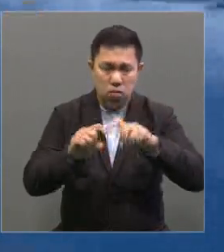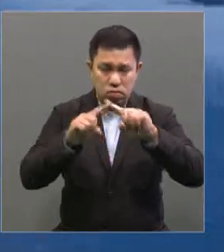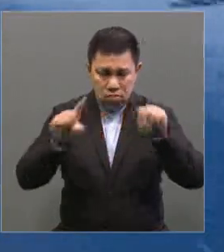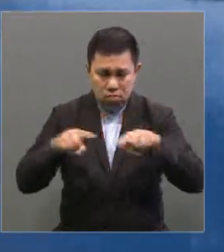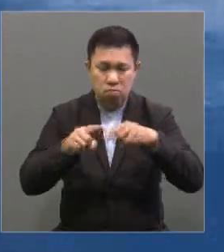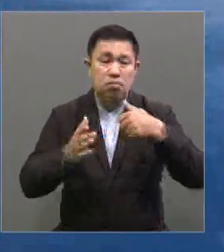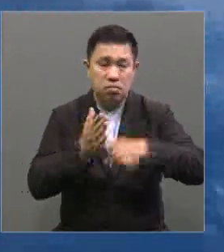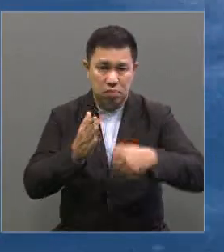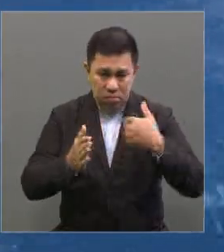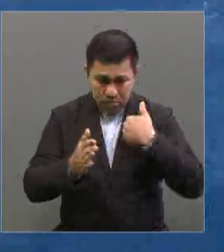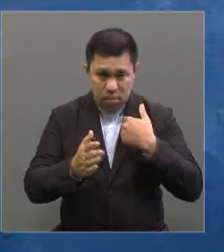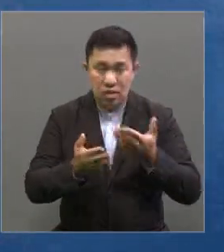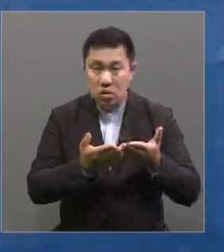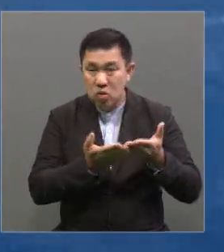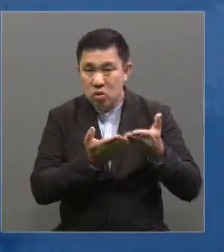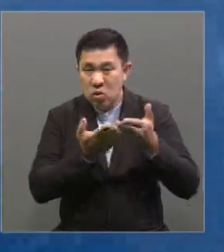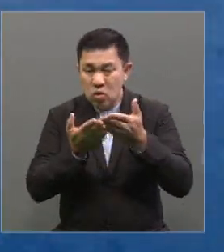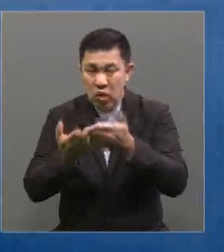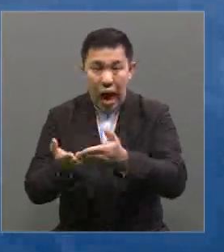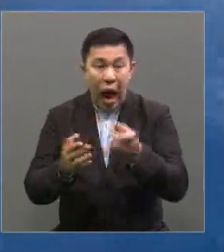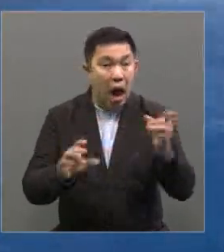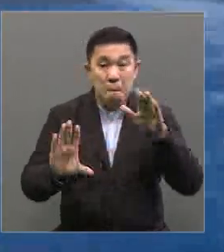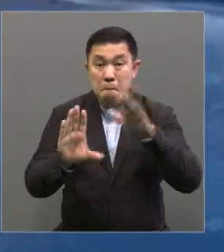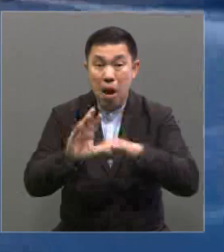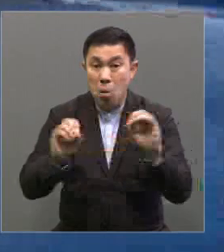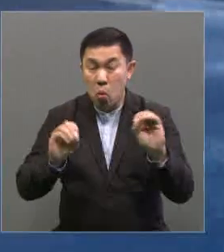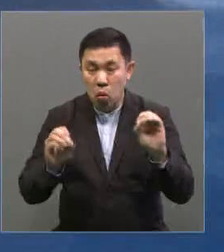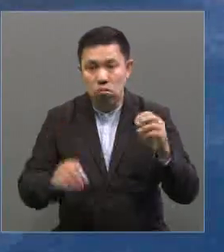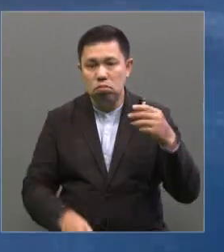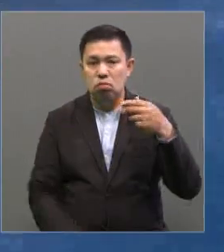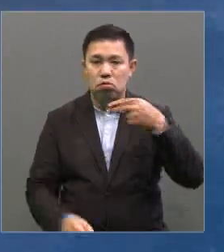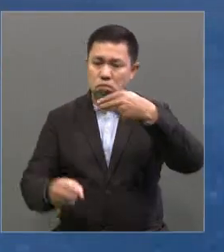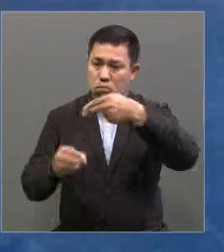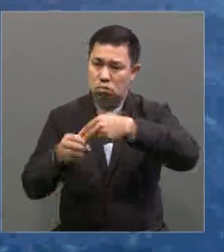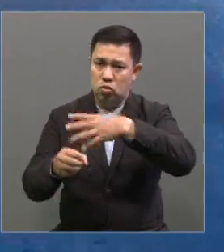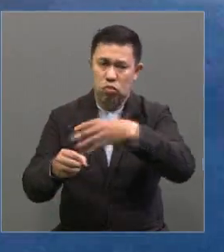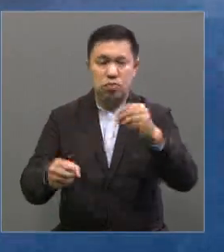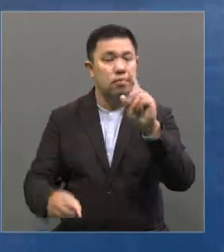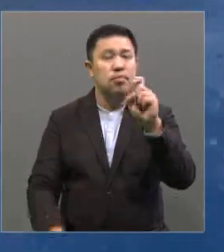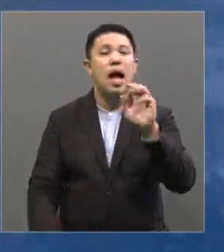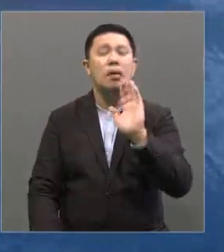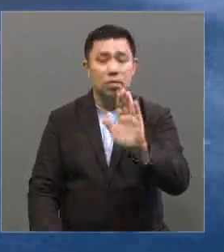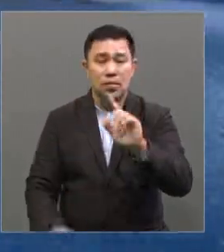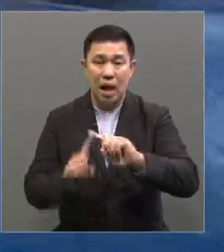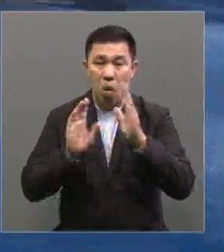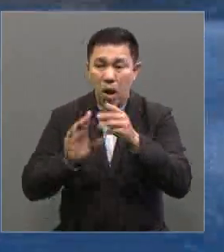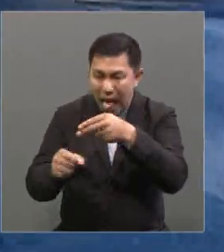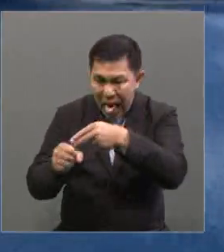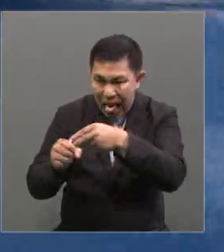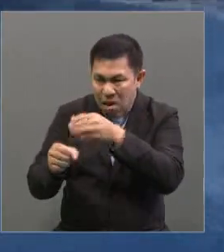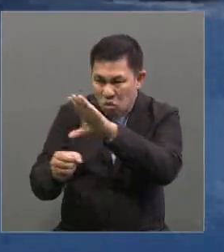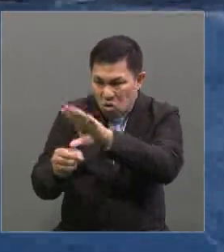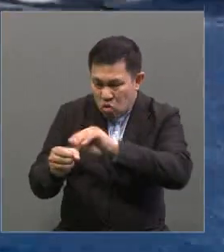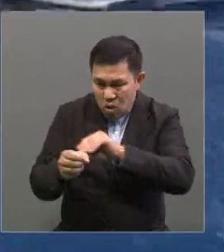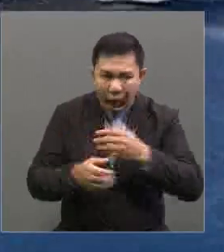ปเติมในเขตต่อเนื่องเรืออื่นๆที่ไม่ได้ลงทะเบียนจะไม่สามารถเข้ามาเติมได้แต่มันก็มีคนที่ลักลอบเอาไปขายนอกพื้น